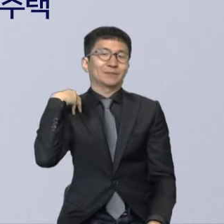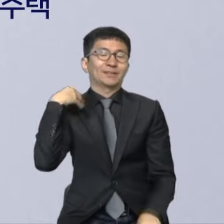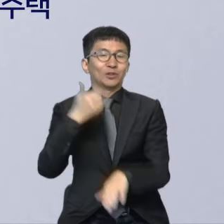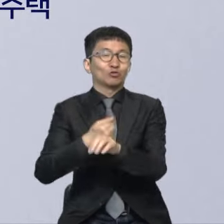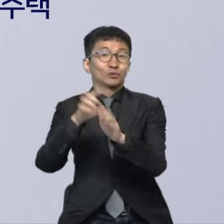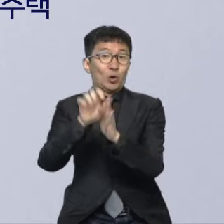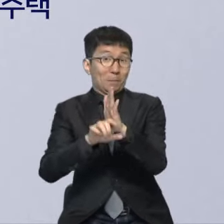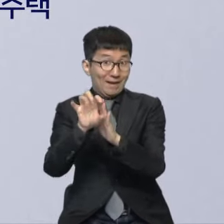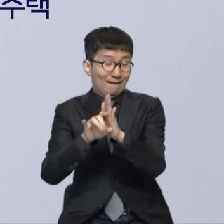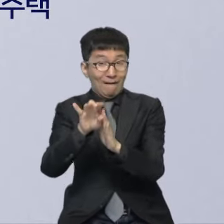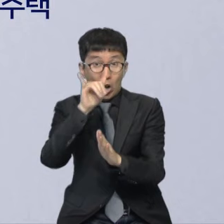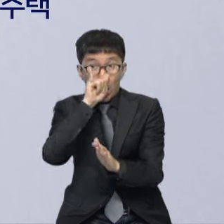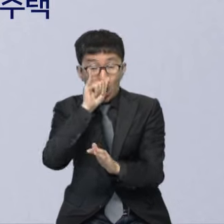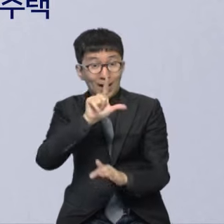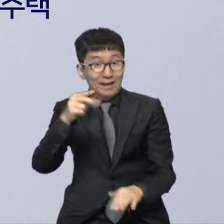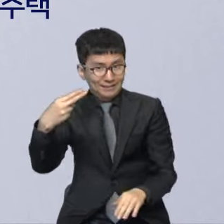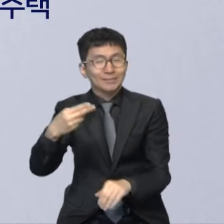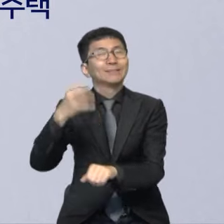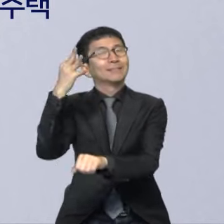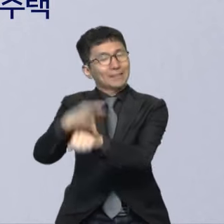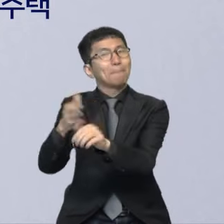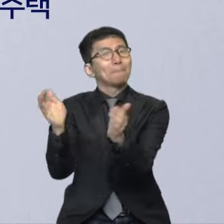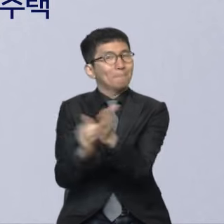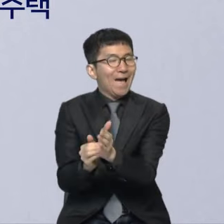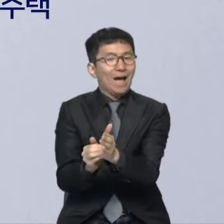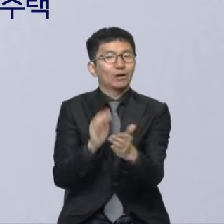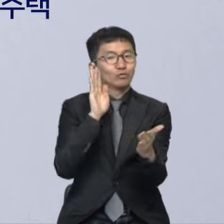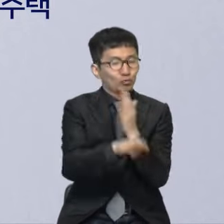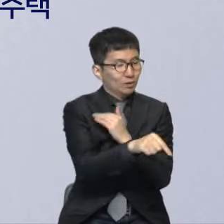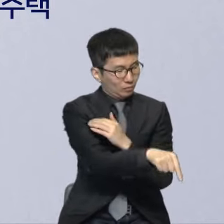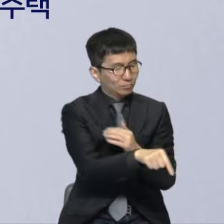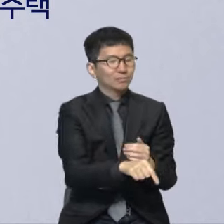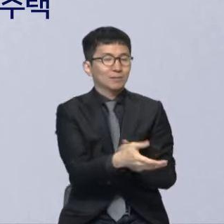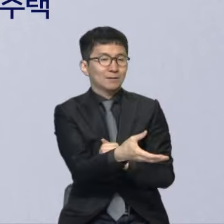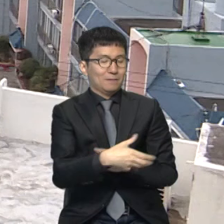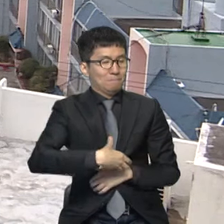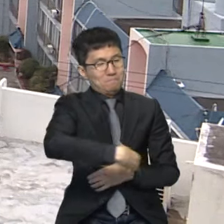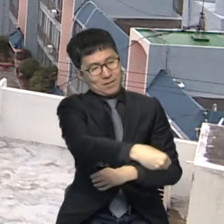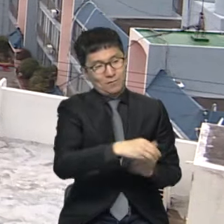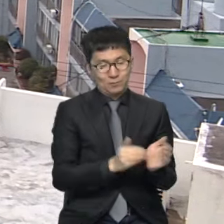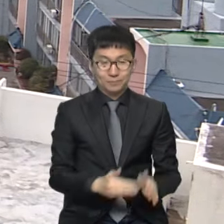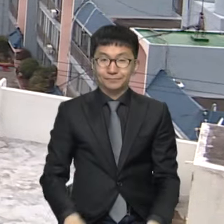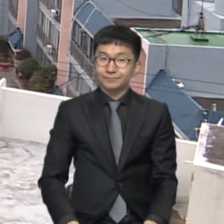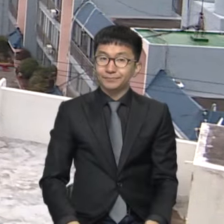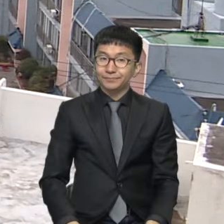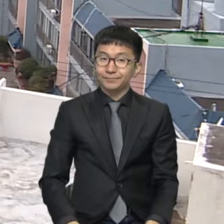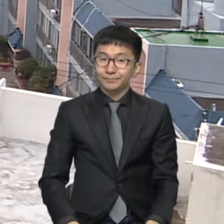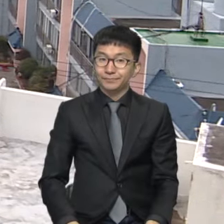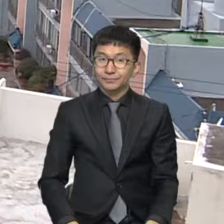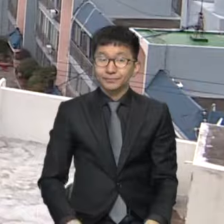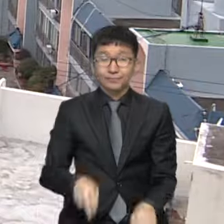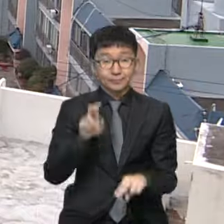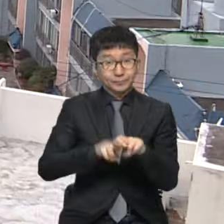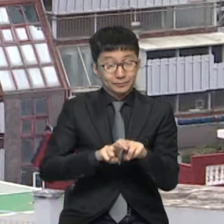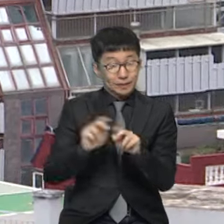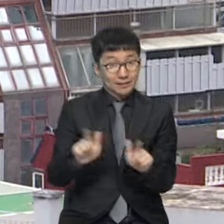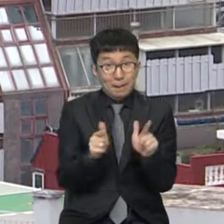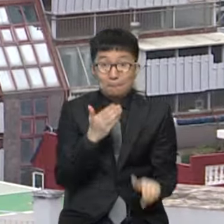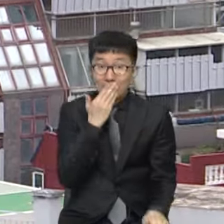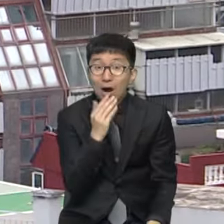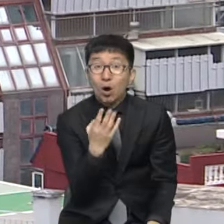낙찰자가 나오면 LH가 집을 사들여 피해자의 임대를 주기로 했습니다. 피해자가 거주할 수 있는 기간은 최장